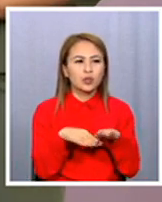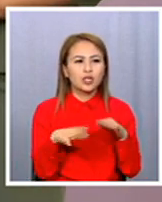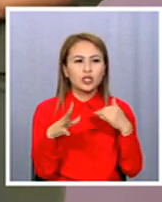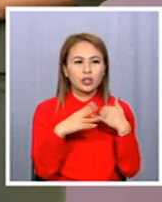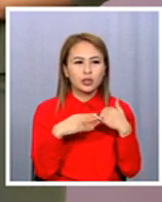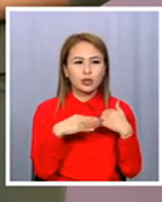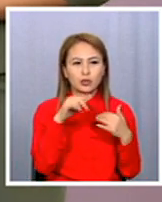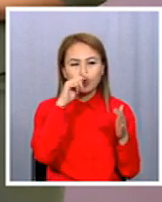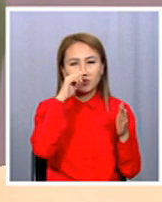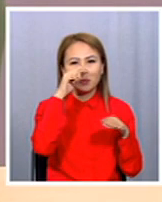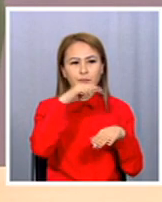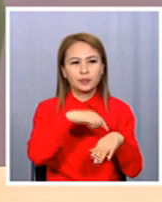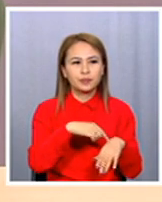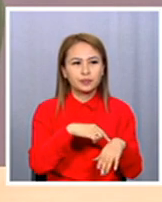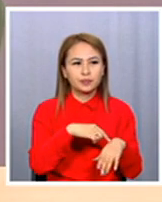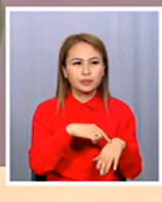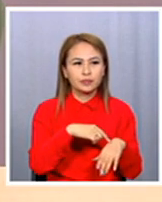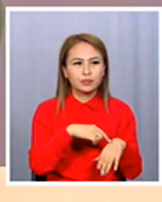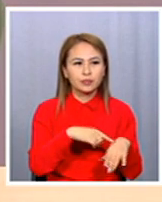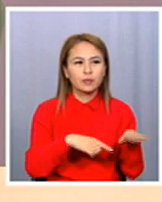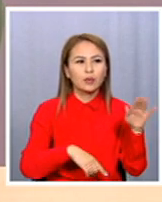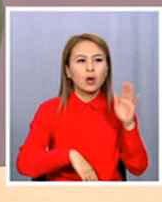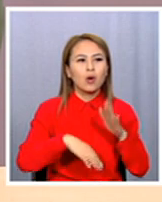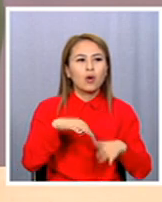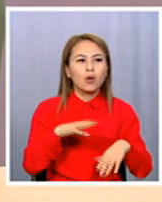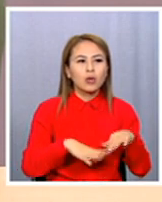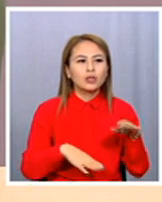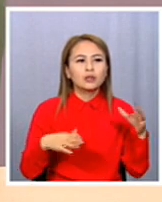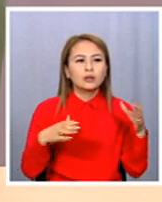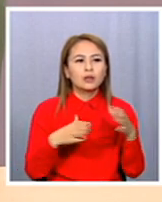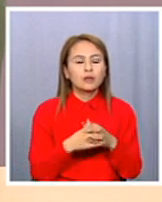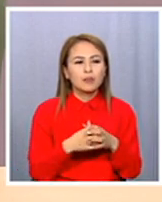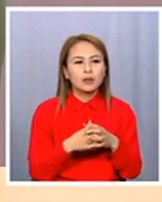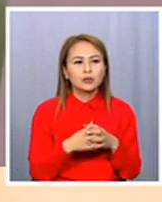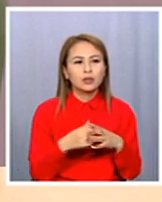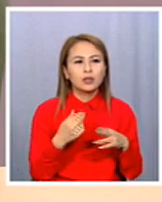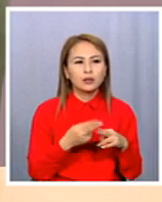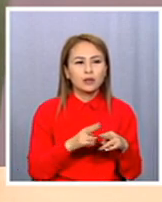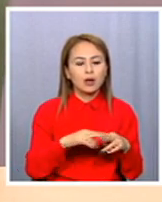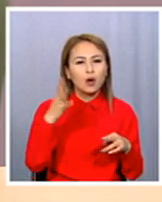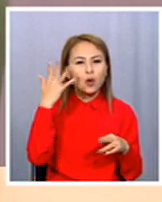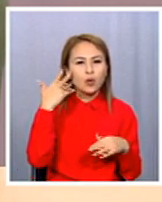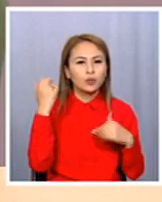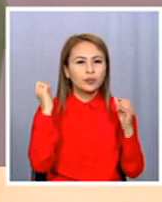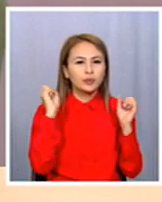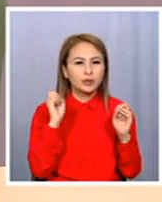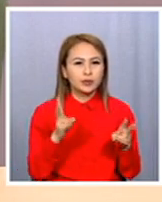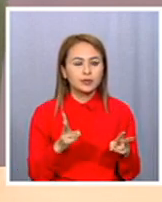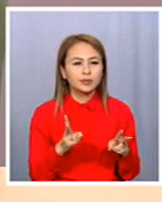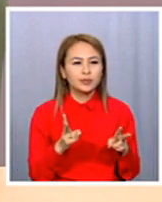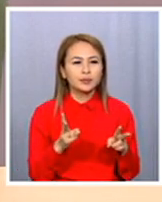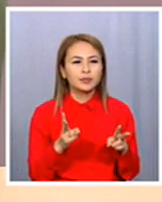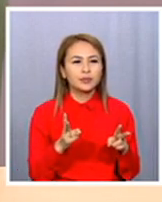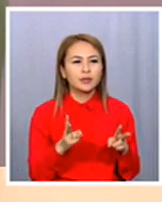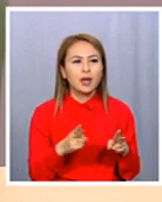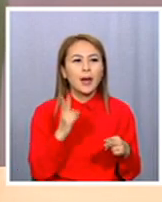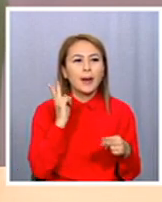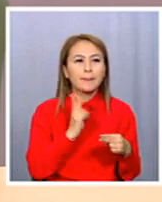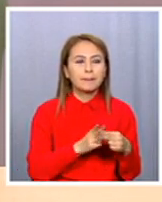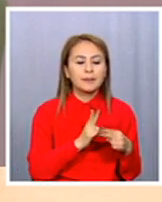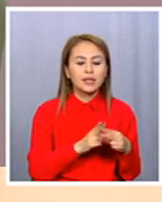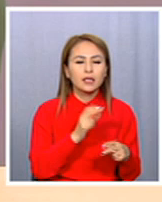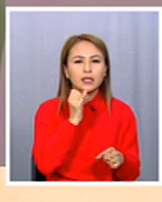сондай жерлерге түседі. Қолға қол шатыр, қармақ ұстағанда қауіпті. Металдан